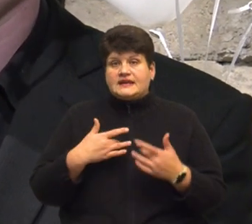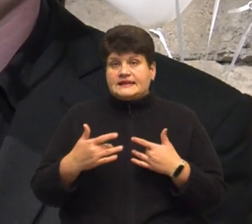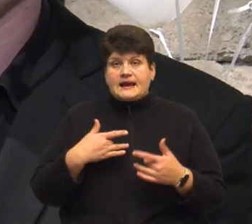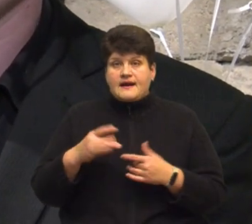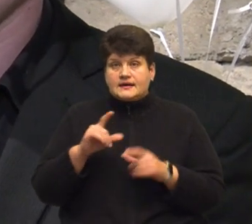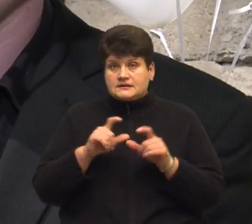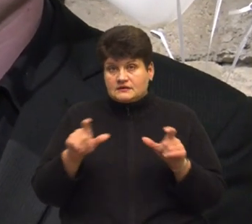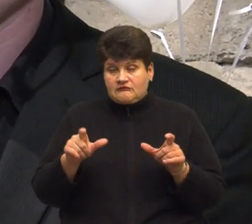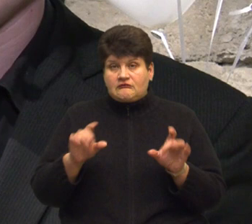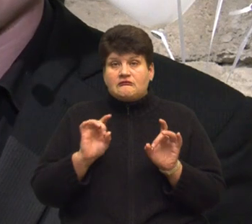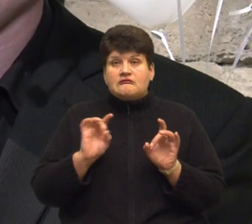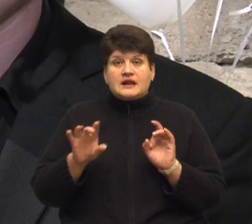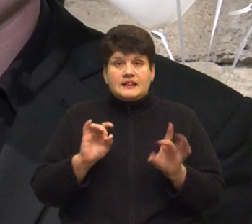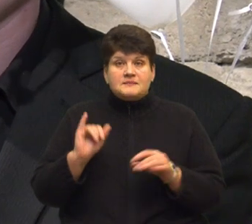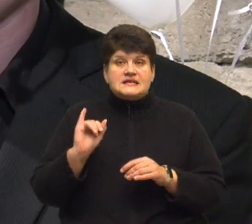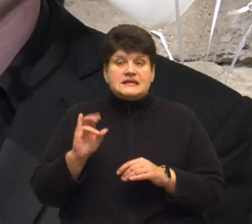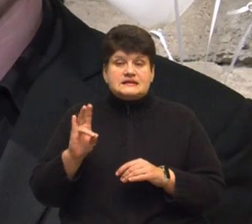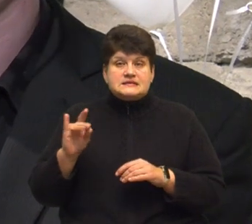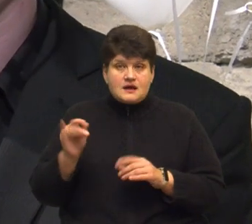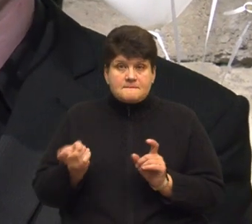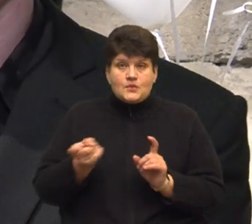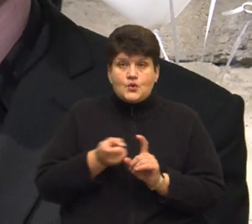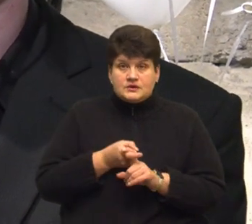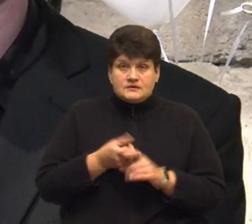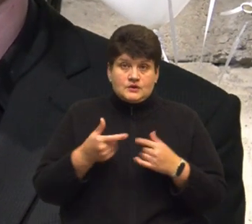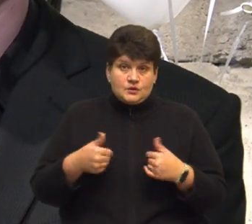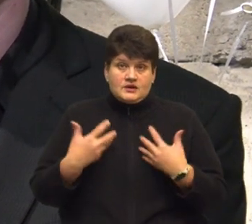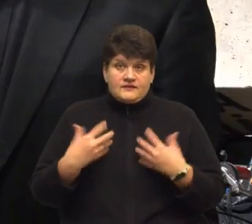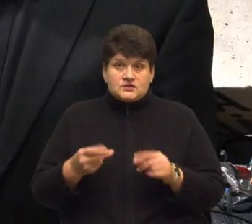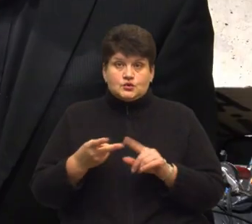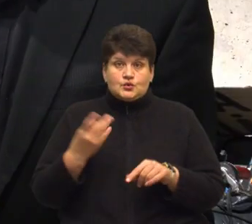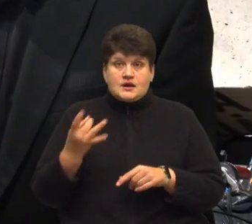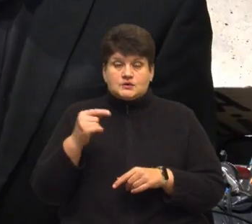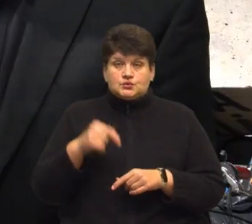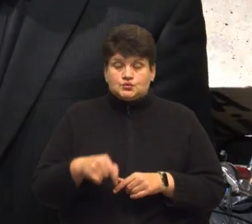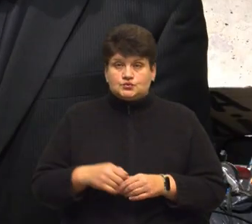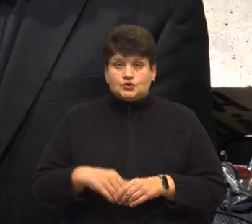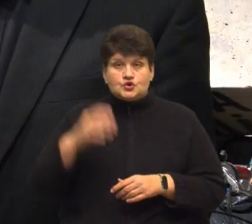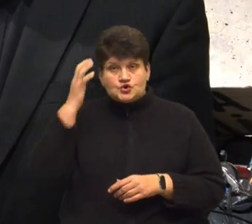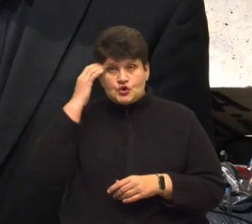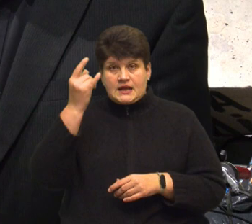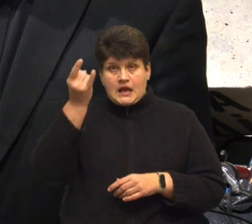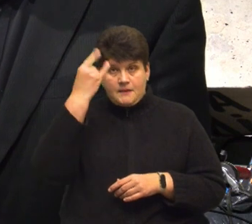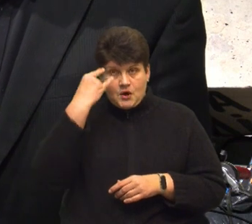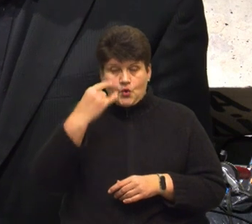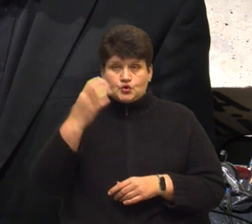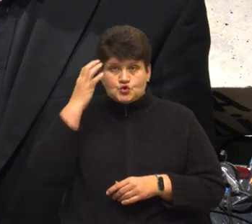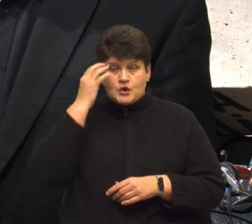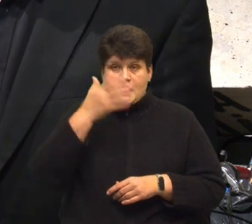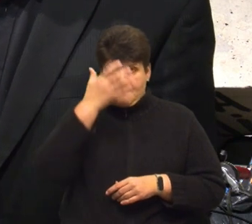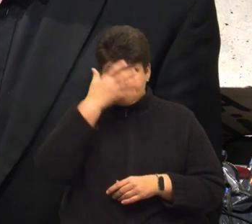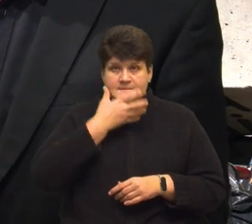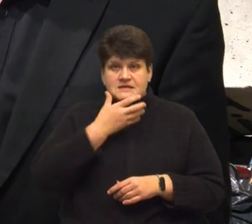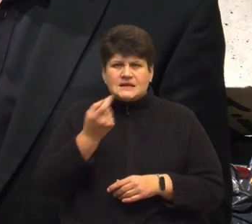рекла в Інстаграмі доєднався і ось я уже другий раз тут чорний капелюх Чорна маска яка трохи